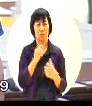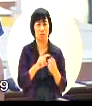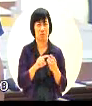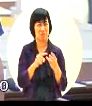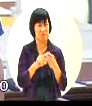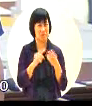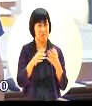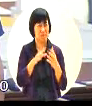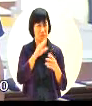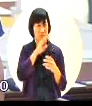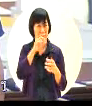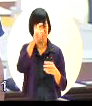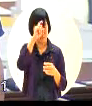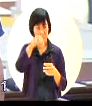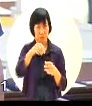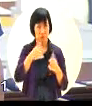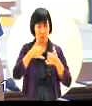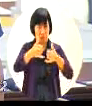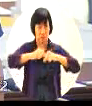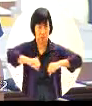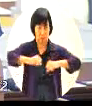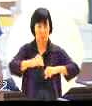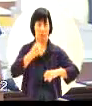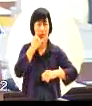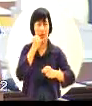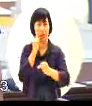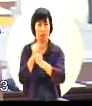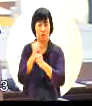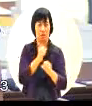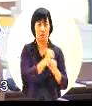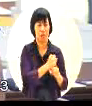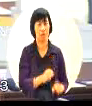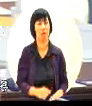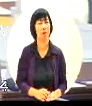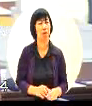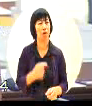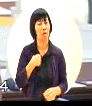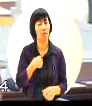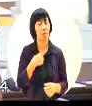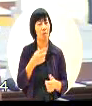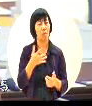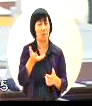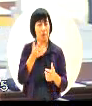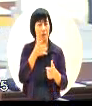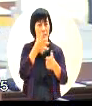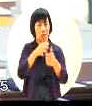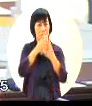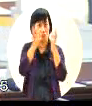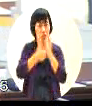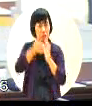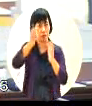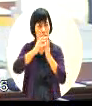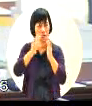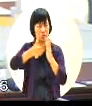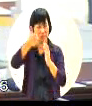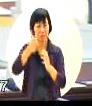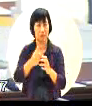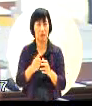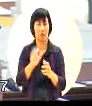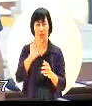啊。这嘛是要请教咱拄啊局长，还要请教市长，你对这案较清较清楚，还是来